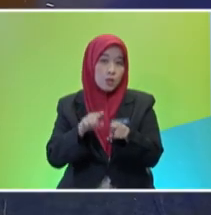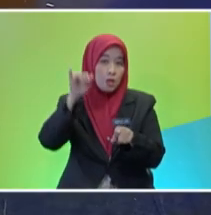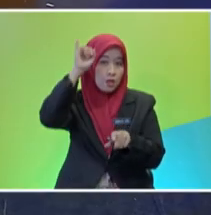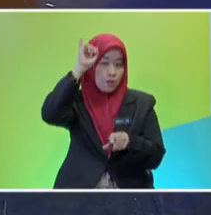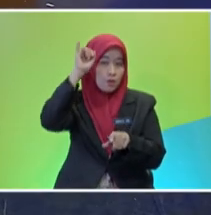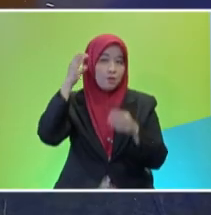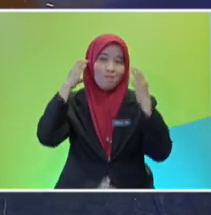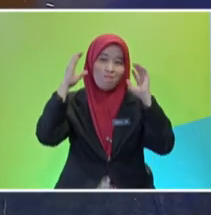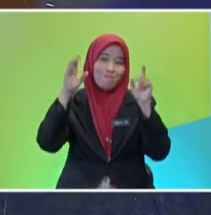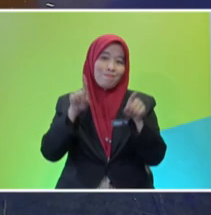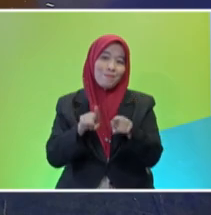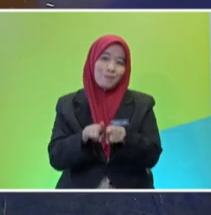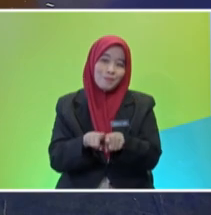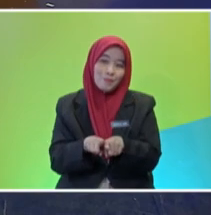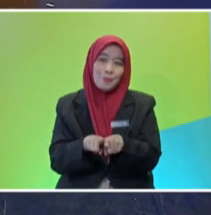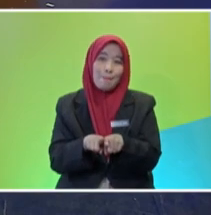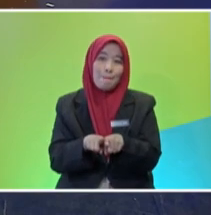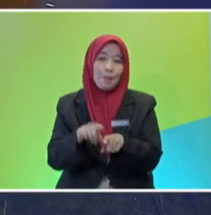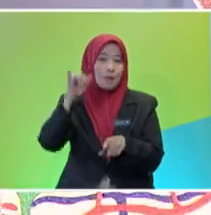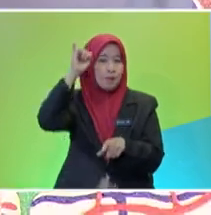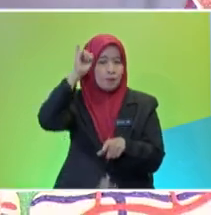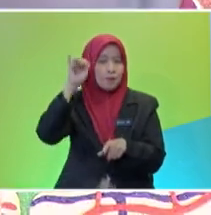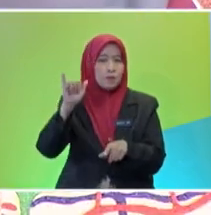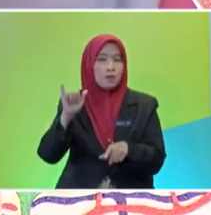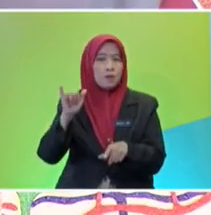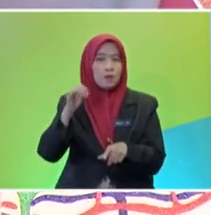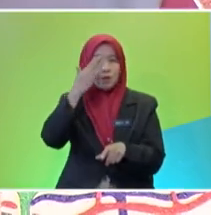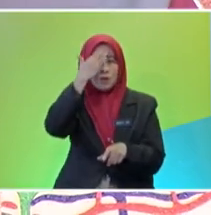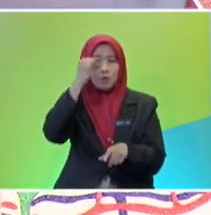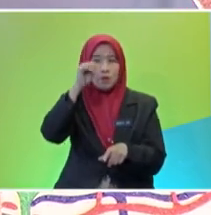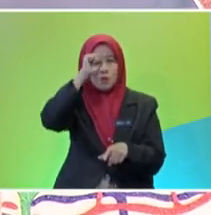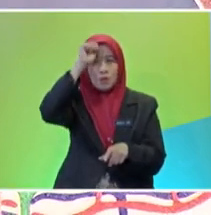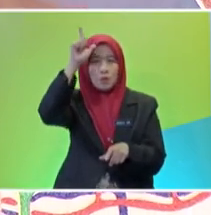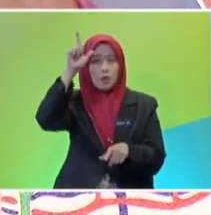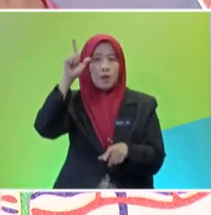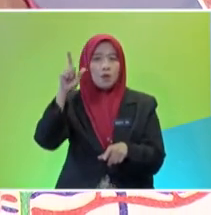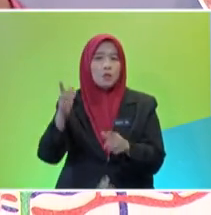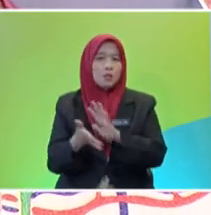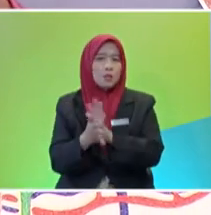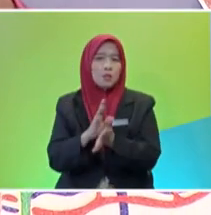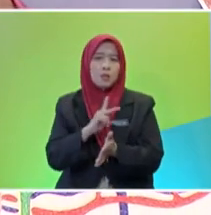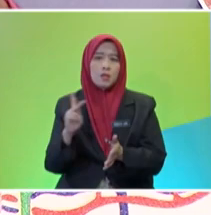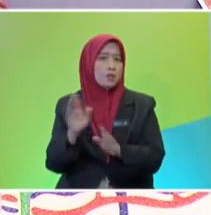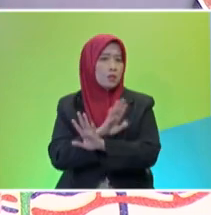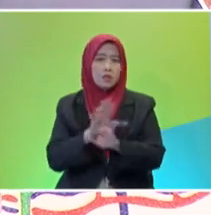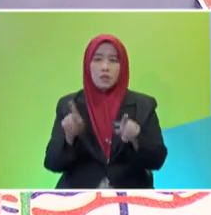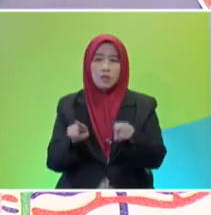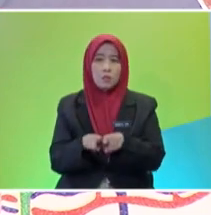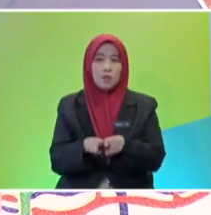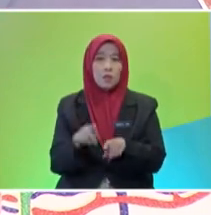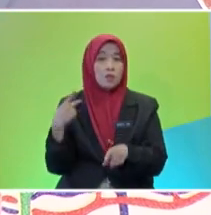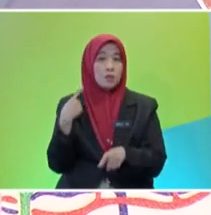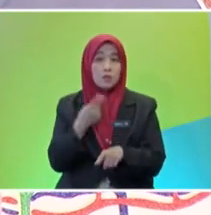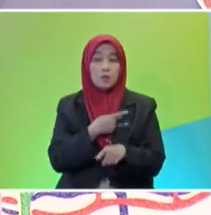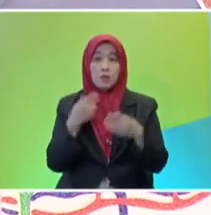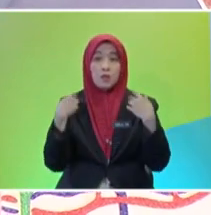sama. Okey. Irfan, kenapa ya Allah tu jadikan kita tak sama? Kita ada mata. Kita